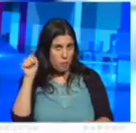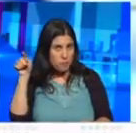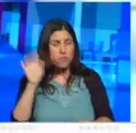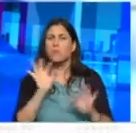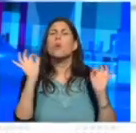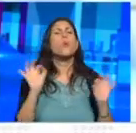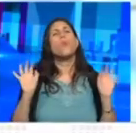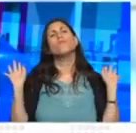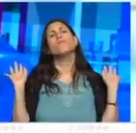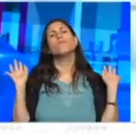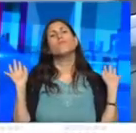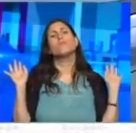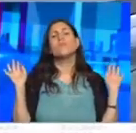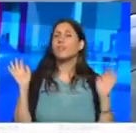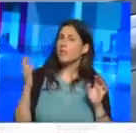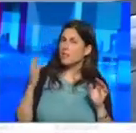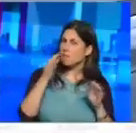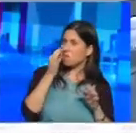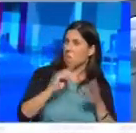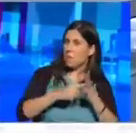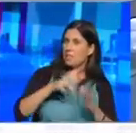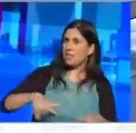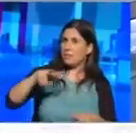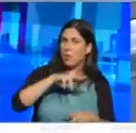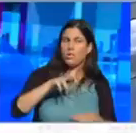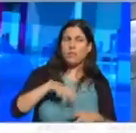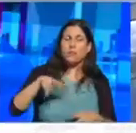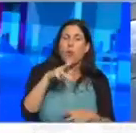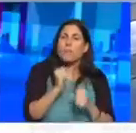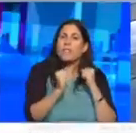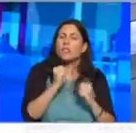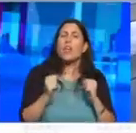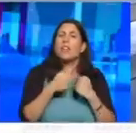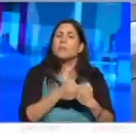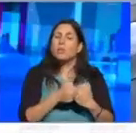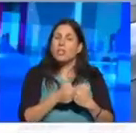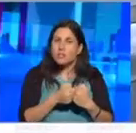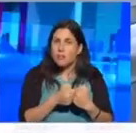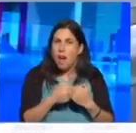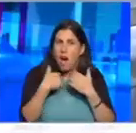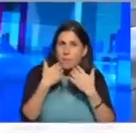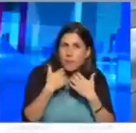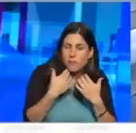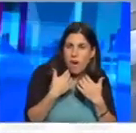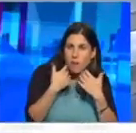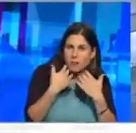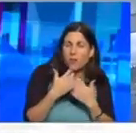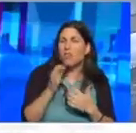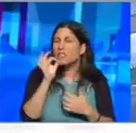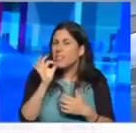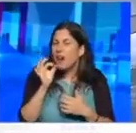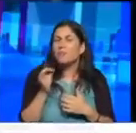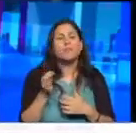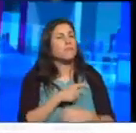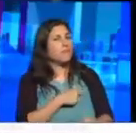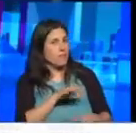אין כלום. כן, דנה, מבחינה ציבורית, הציבור מתקשה להתמודד עם הפרשות האלה בסיגרים ו... אני חושבת שדווקא